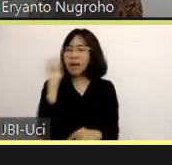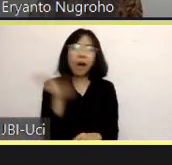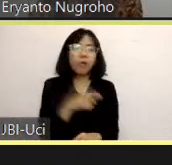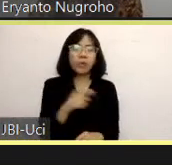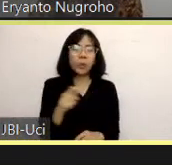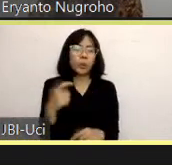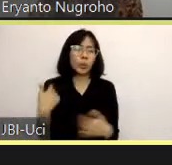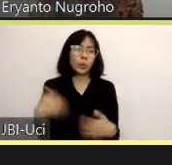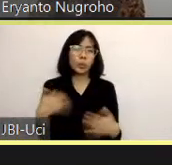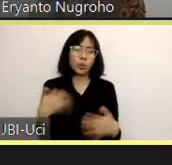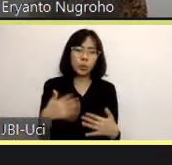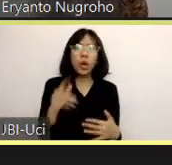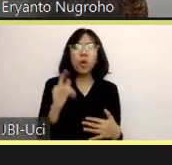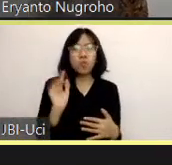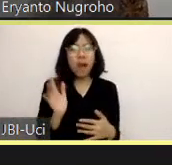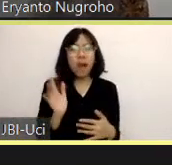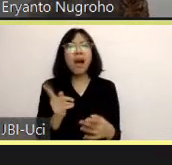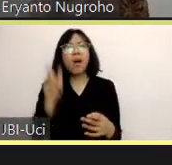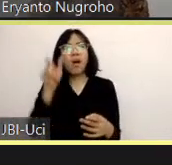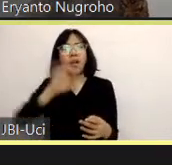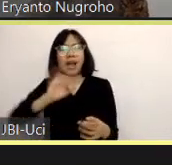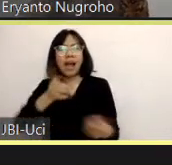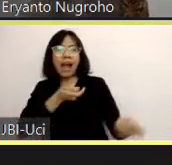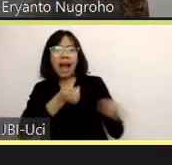semakin sistematis dan